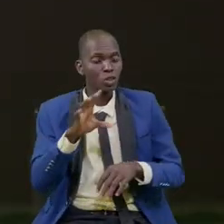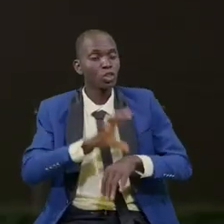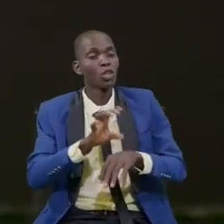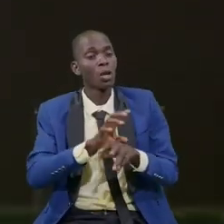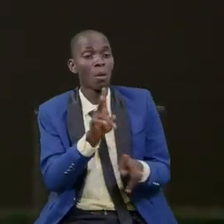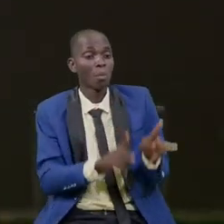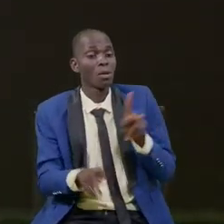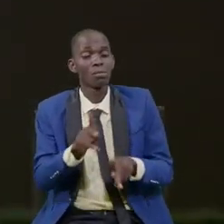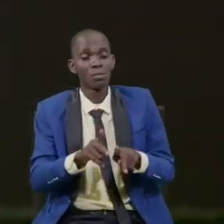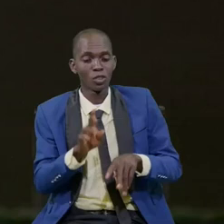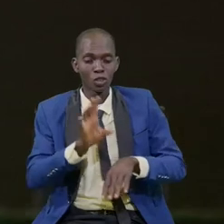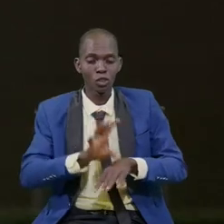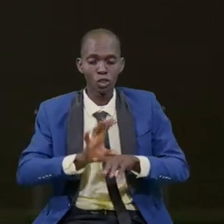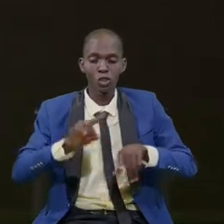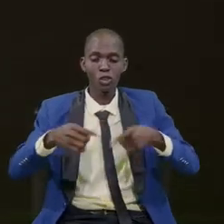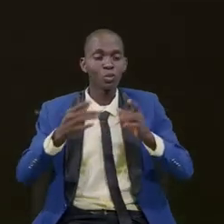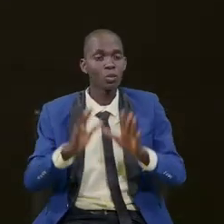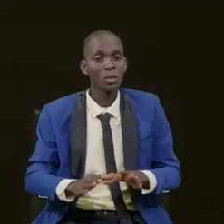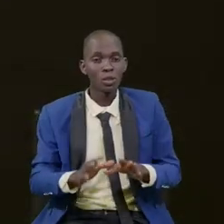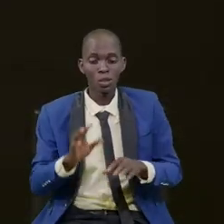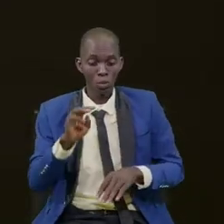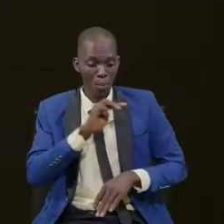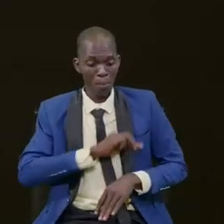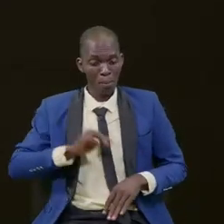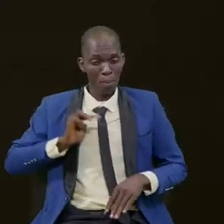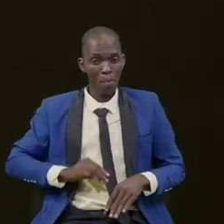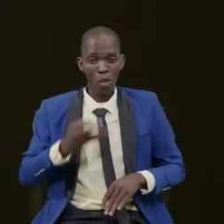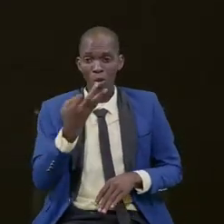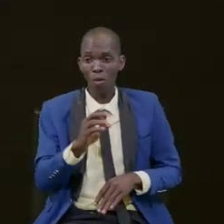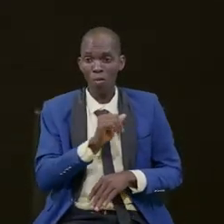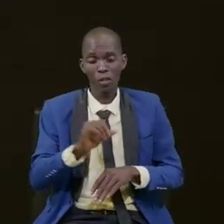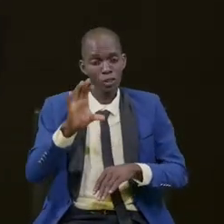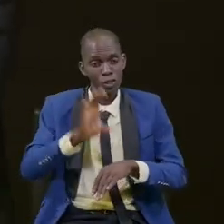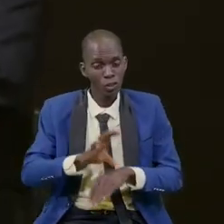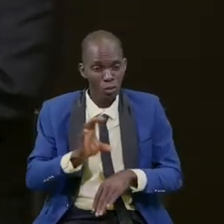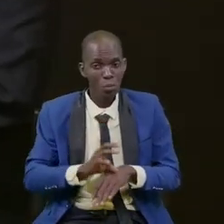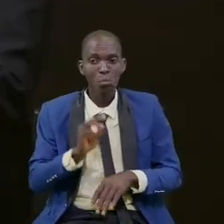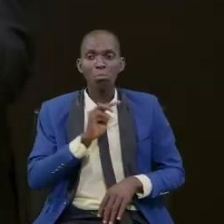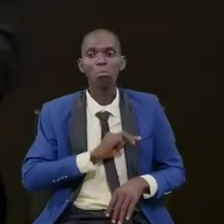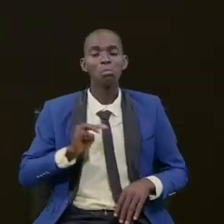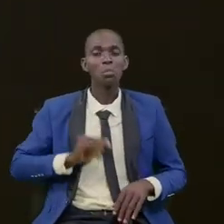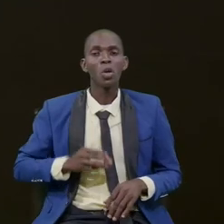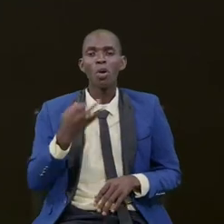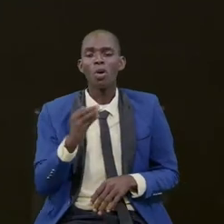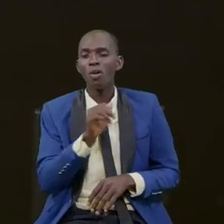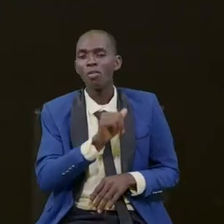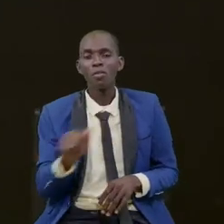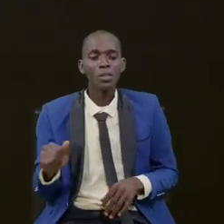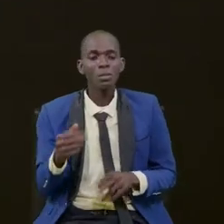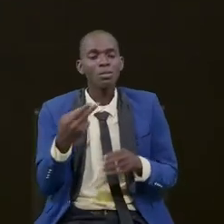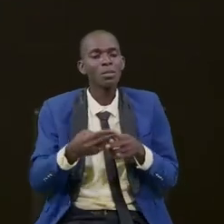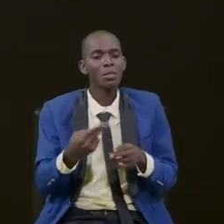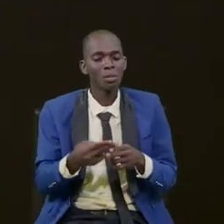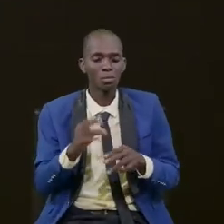l'église, des gens qui viennent à l'église, des membres d'une dénomination, des membres